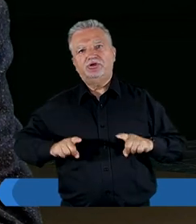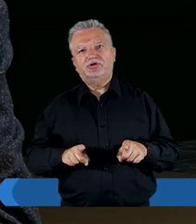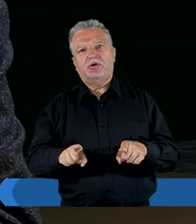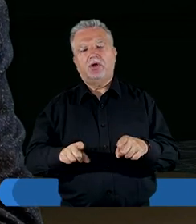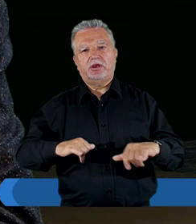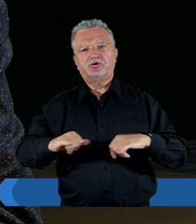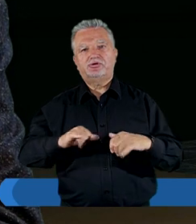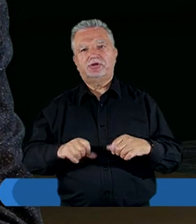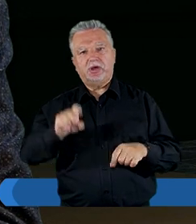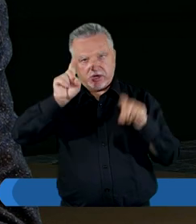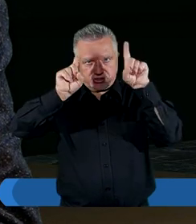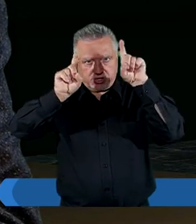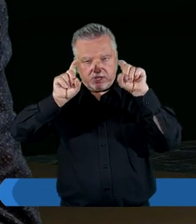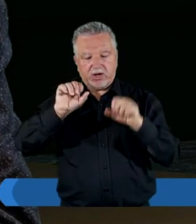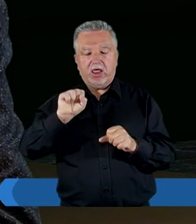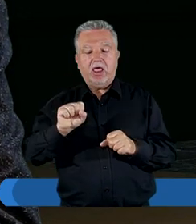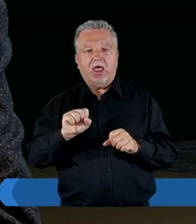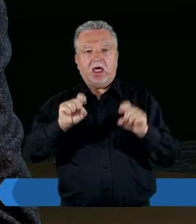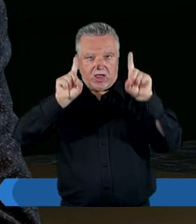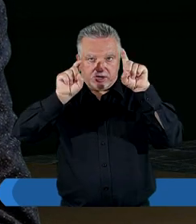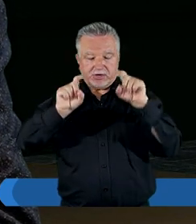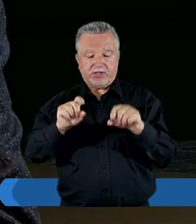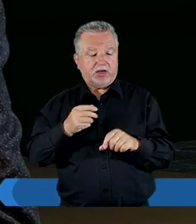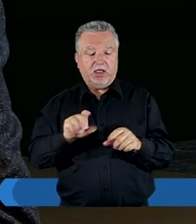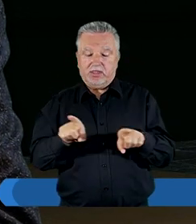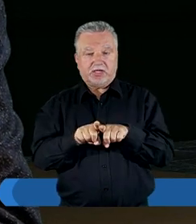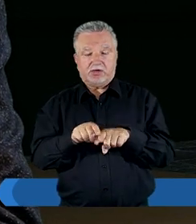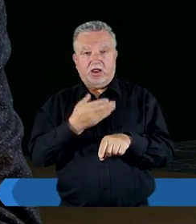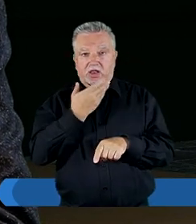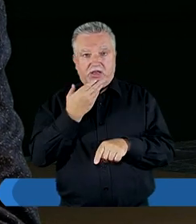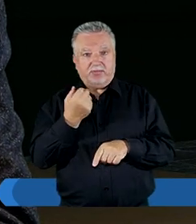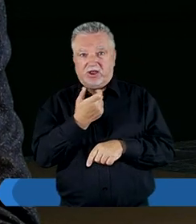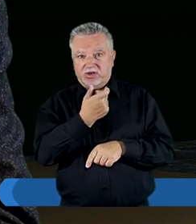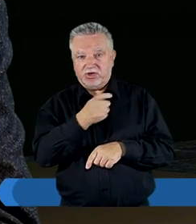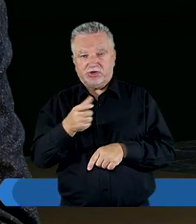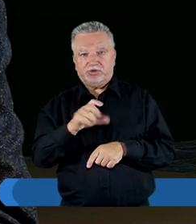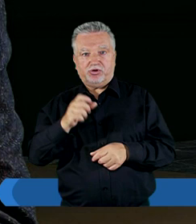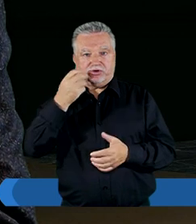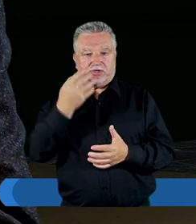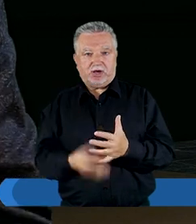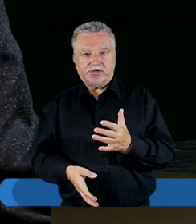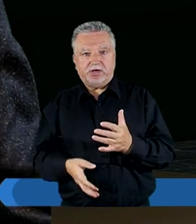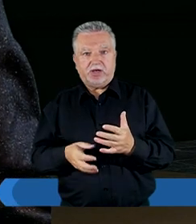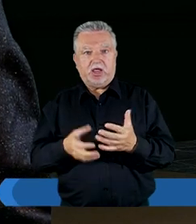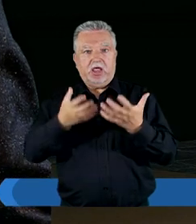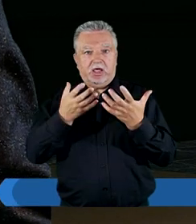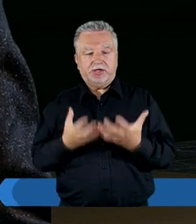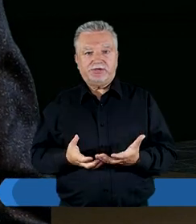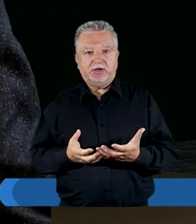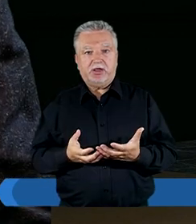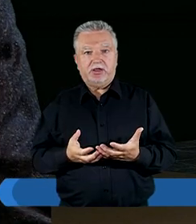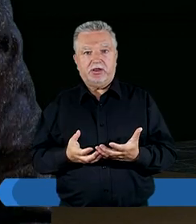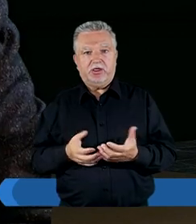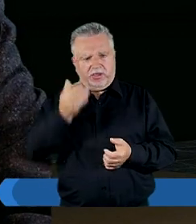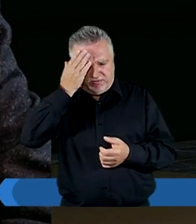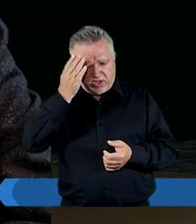niestety, jest też w takiej sytuacji, że nie ma nic do stracenia i chce po prostu, nawet jeżeli wie, że